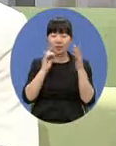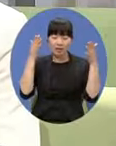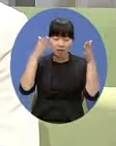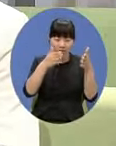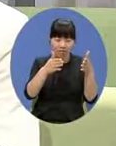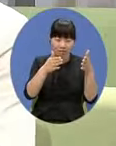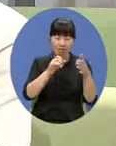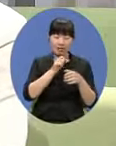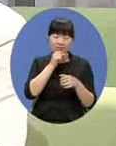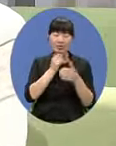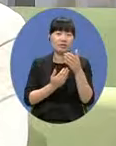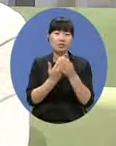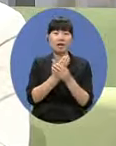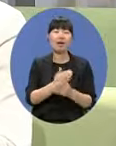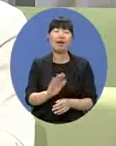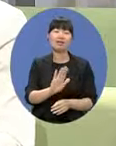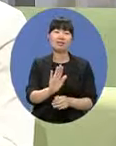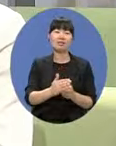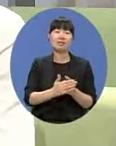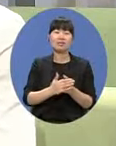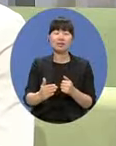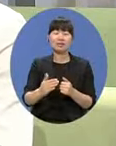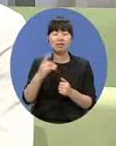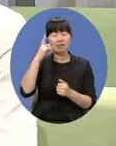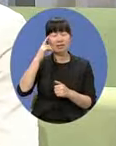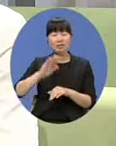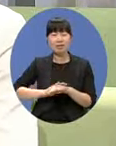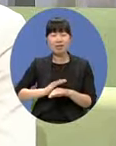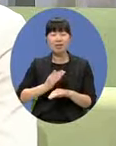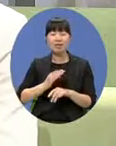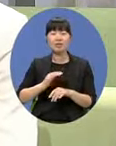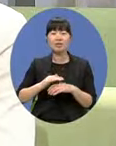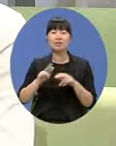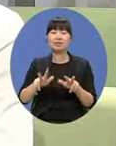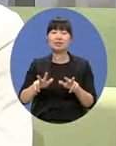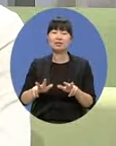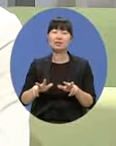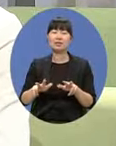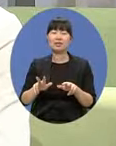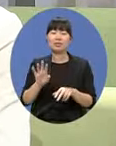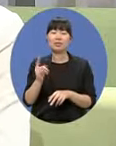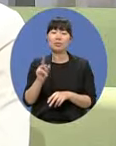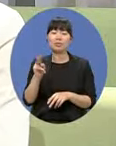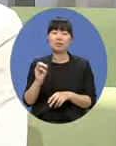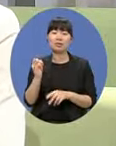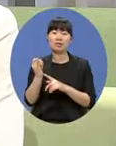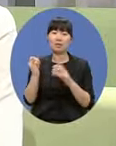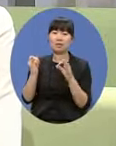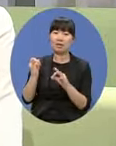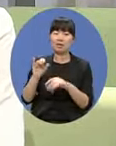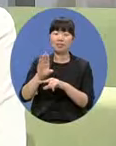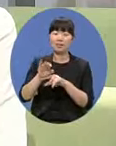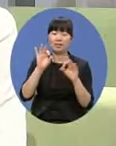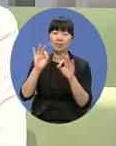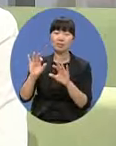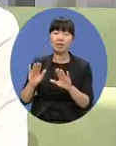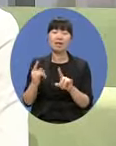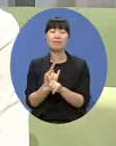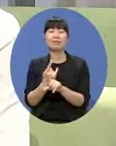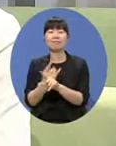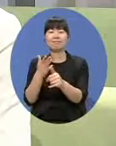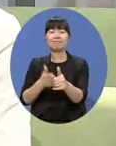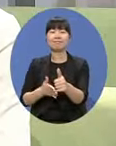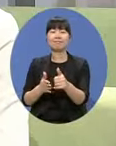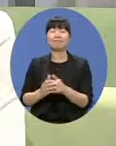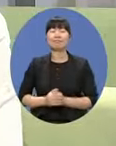올인해서 공부의 성적이 나오는 게 아니거든요. 그러니까 그 편견을, 선입견을 이제는 보영양 보시면서, 이 방송 보시면서 바꿔주셨으면